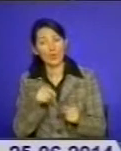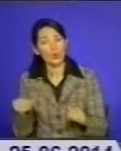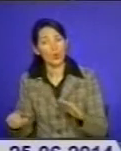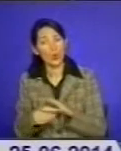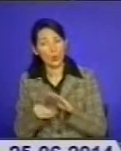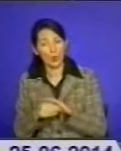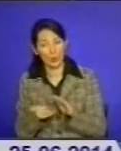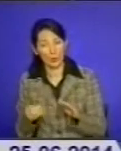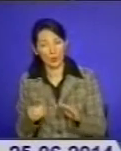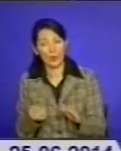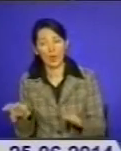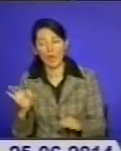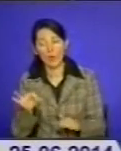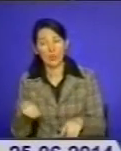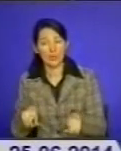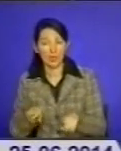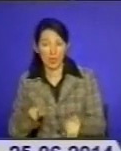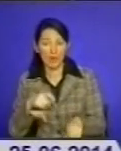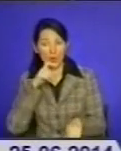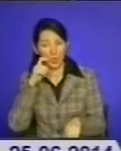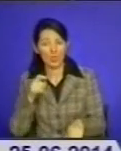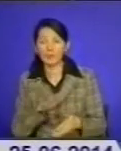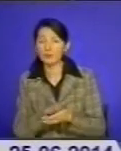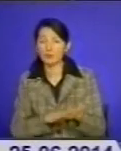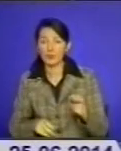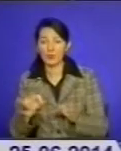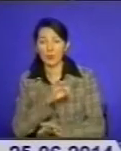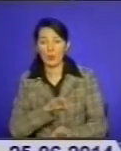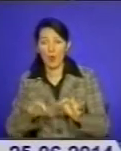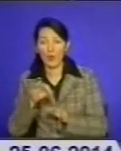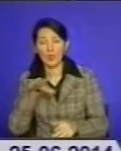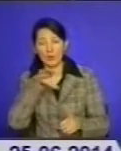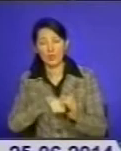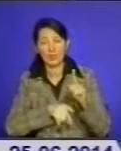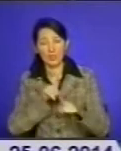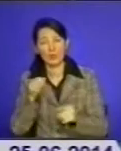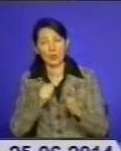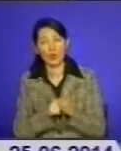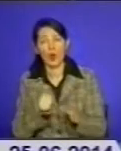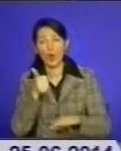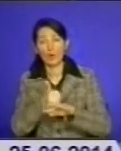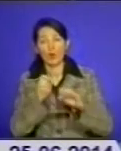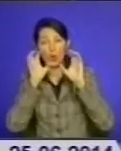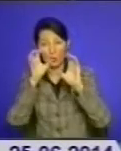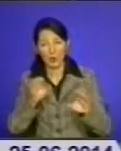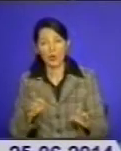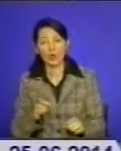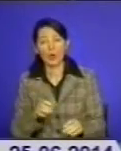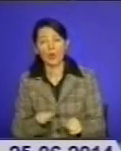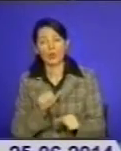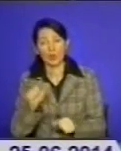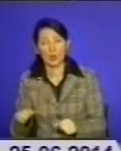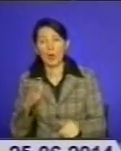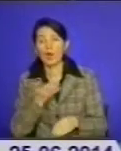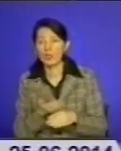В області, як і в Україні загалом, триває обговорення внесення змін до основного закону України, зокрема у частині децентралізації